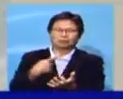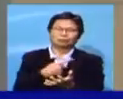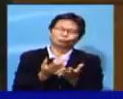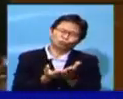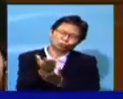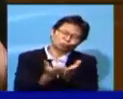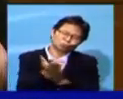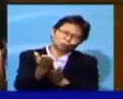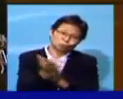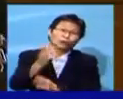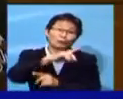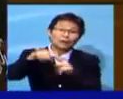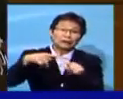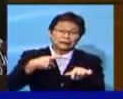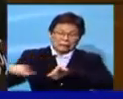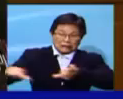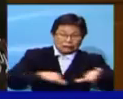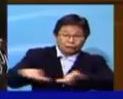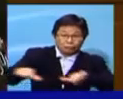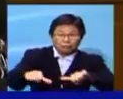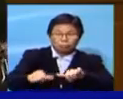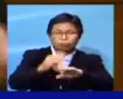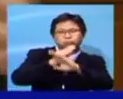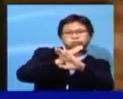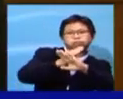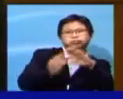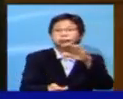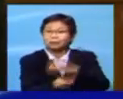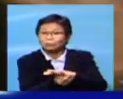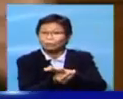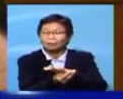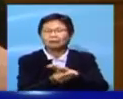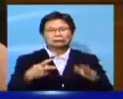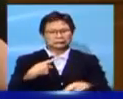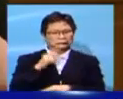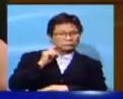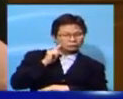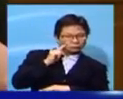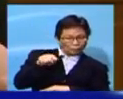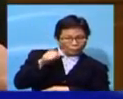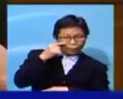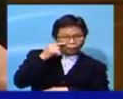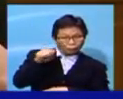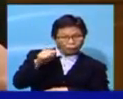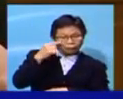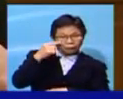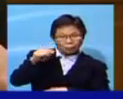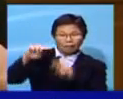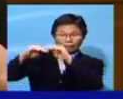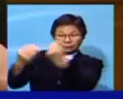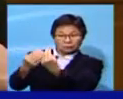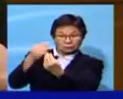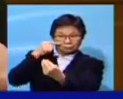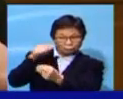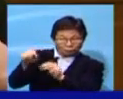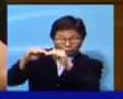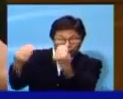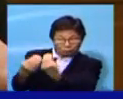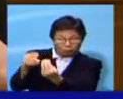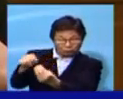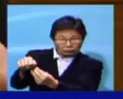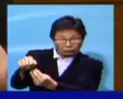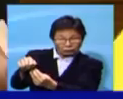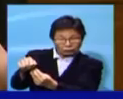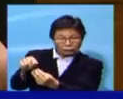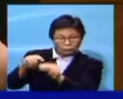begini bila kita jalankan aktiviti-aktiviti pencegahan kita lihat masyarakat apa Tu